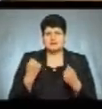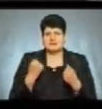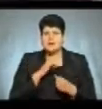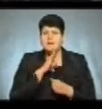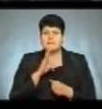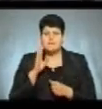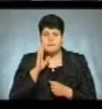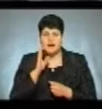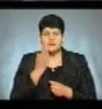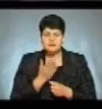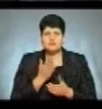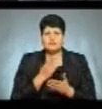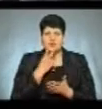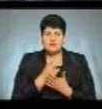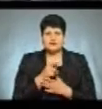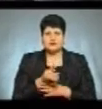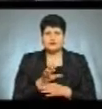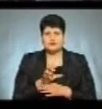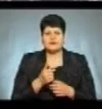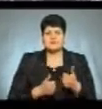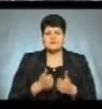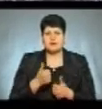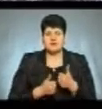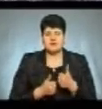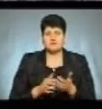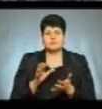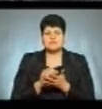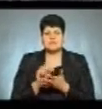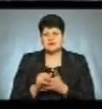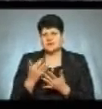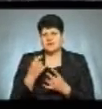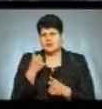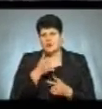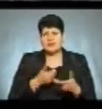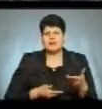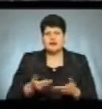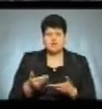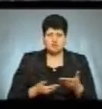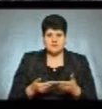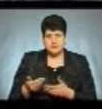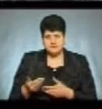Мати Дмитра Підручного показує світлини і змагань. Позаймався пару років лижами, тому що